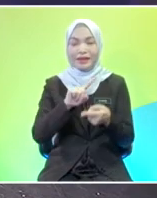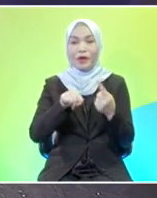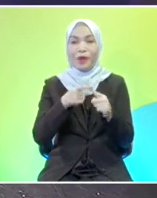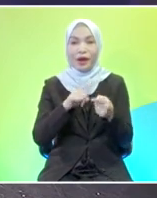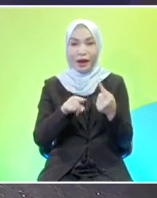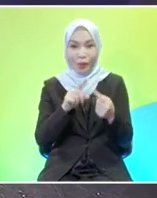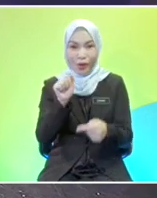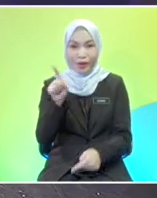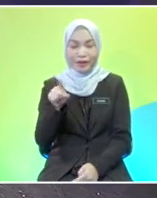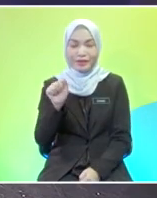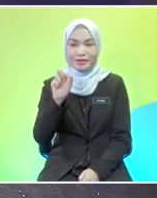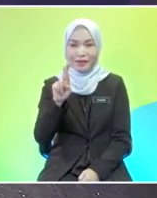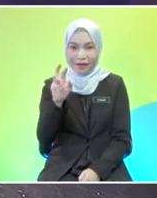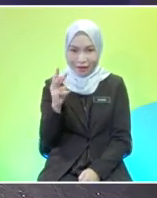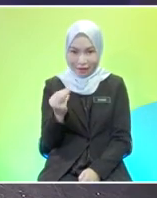Zara